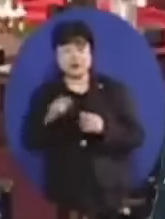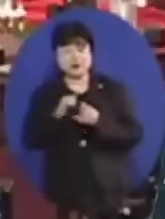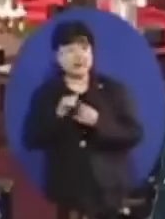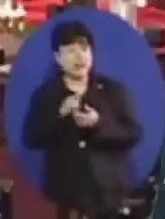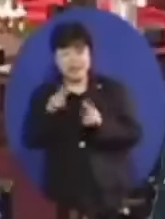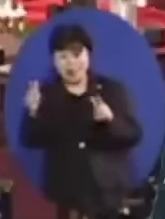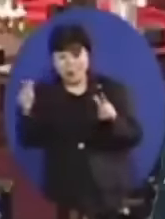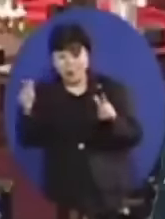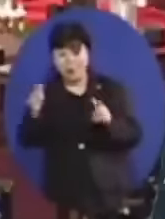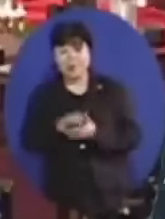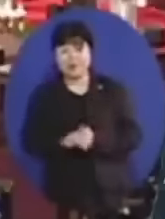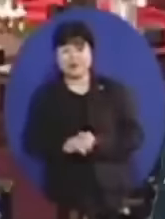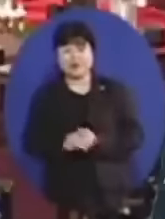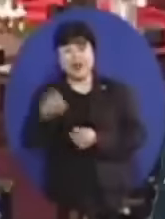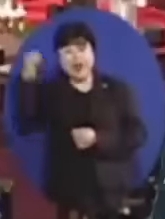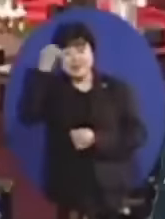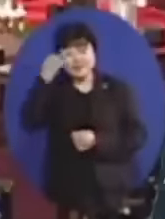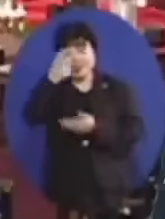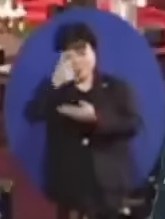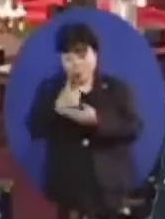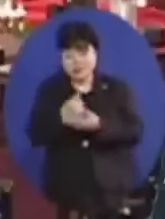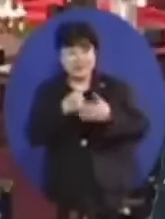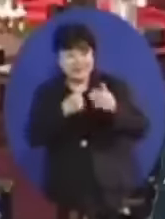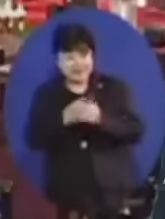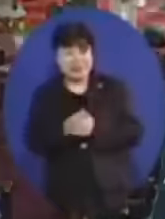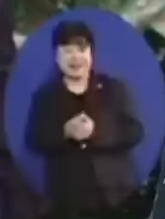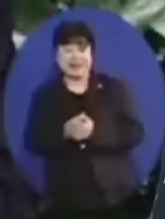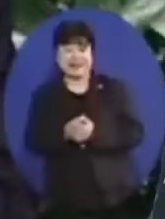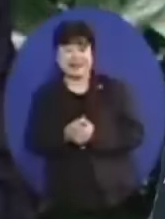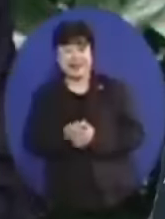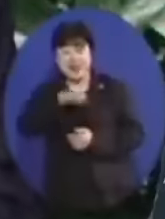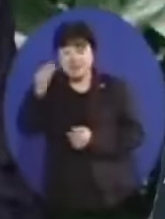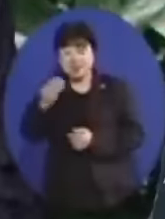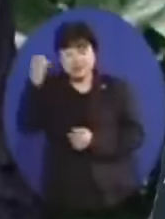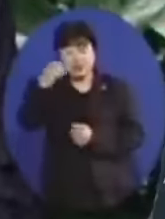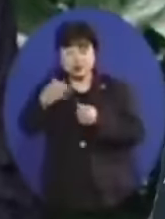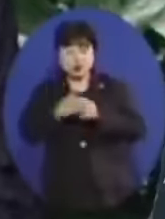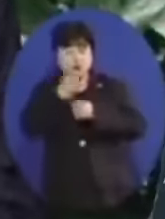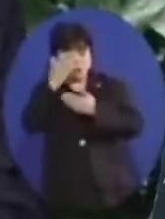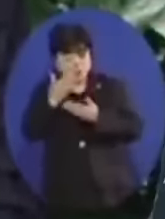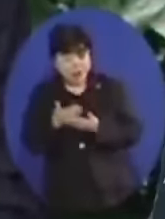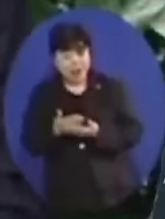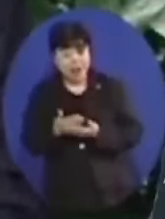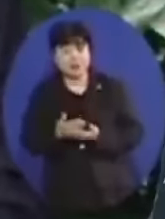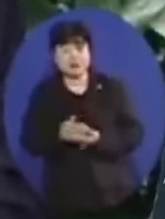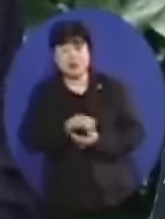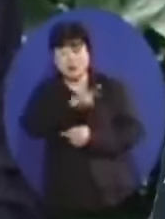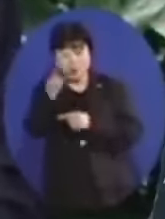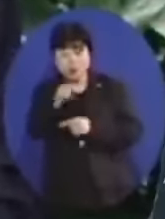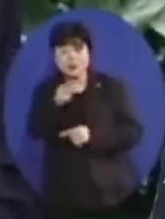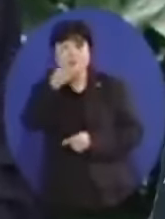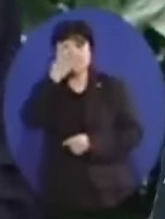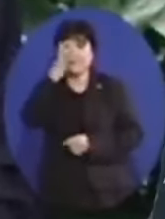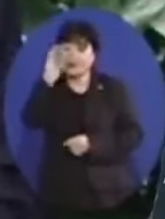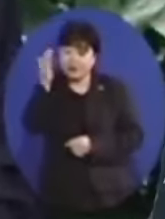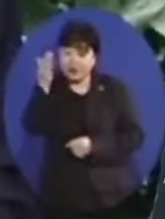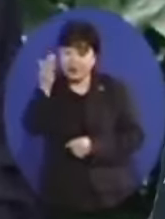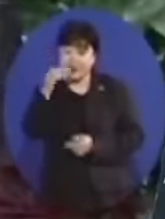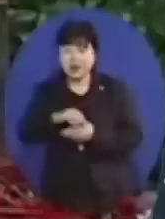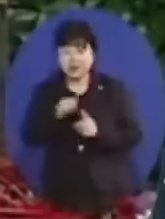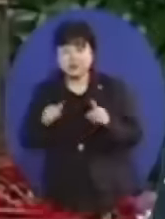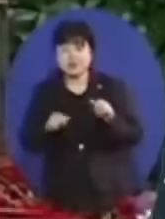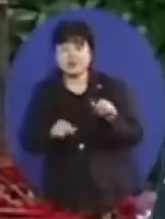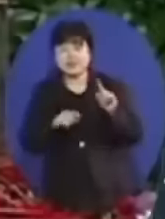아닙니다. 성령을 모신 사람이기 때문에 성령의 도우심을 받으면 무엇인지 할 수 있어요. 야고보 1장